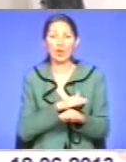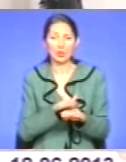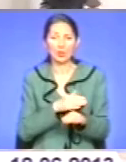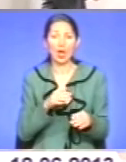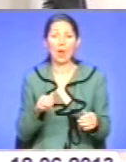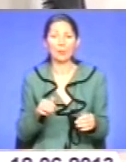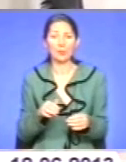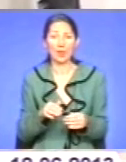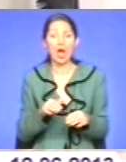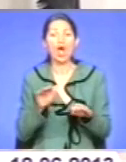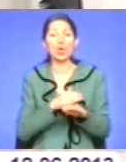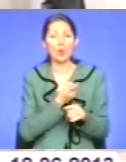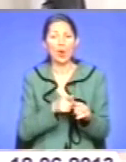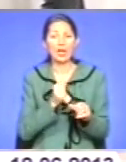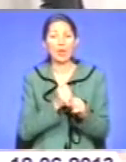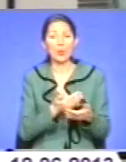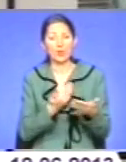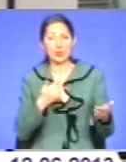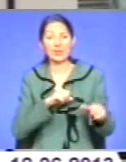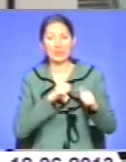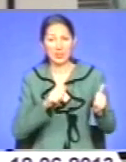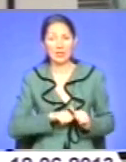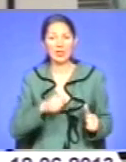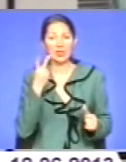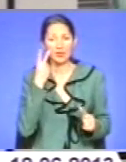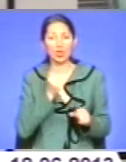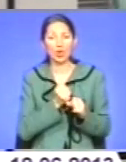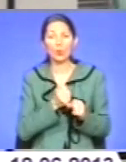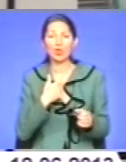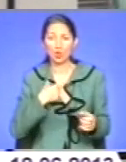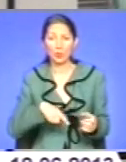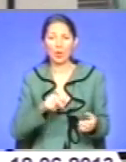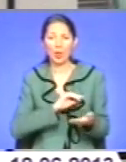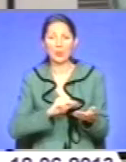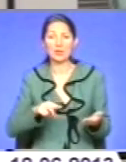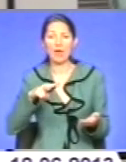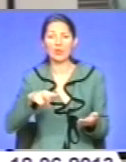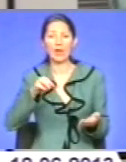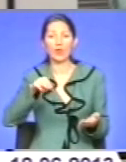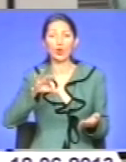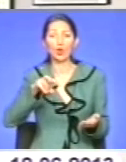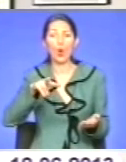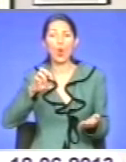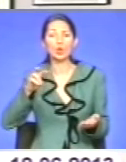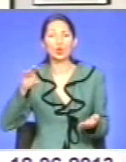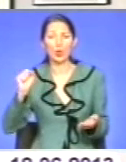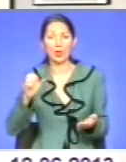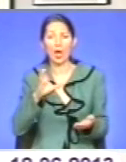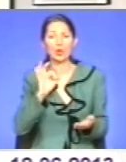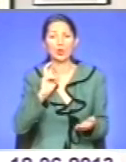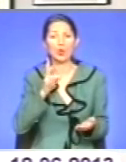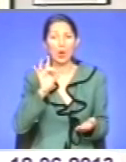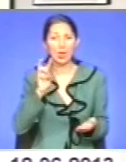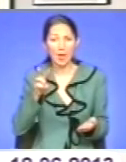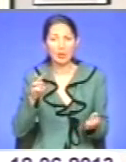ти робиш від серця, ти робиш завжди собі», – писав Лев Толстой. А Сократ говорив, що необхідно лише пояснити людині, що таке